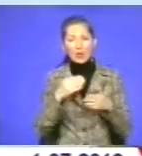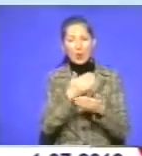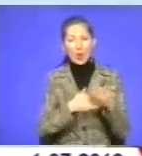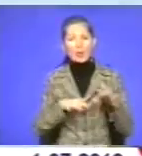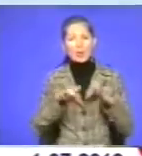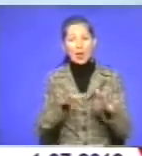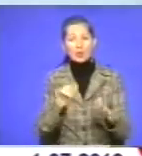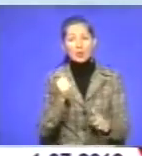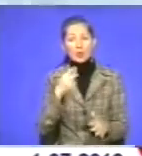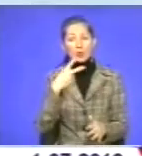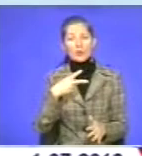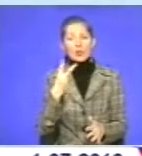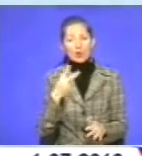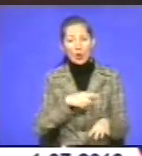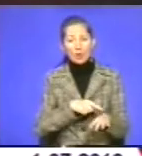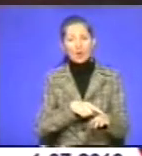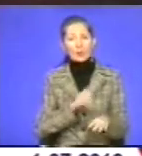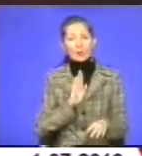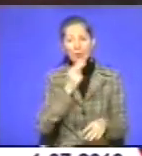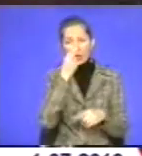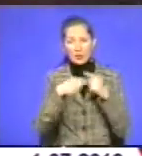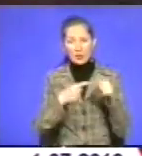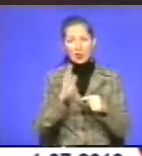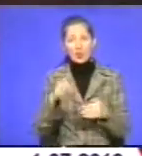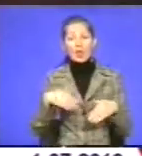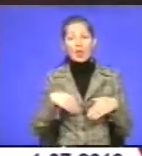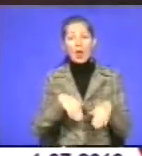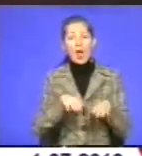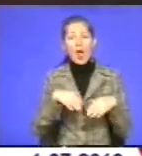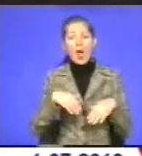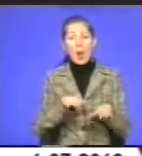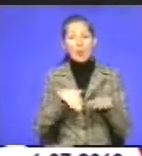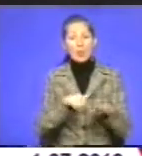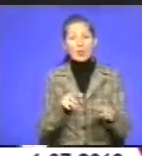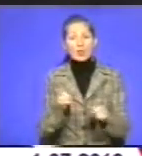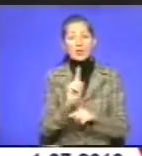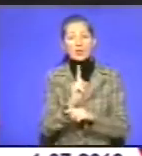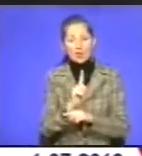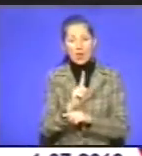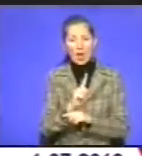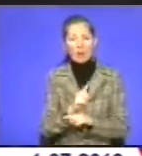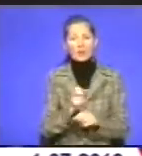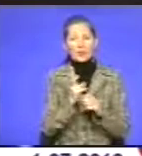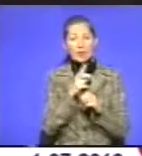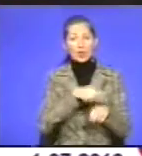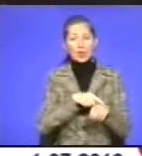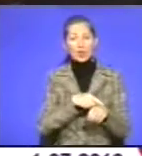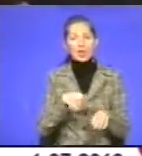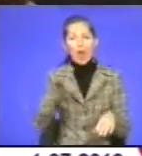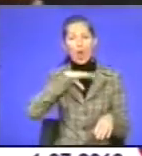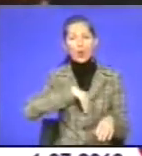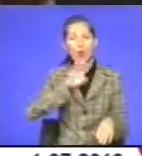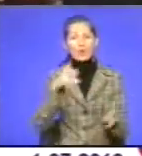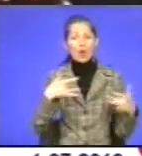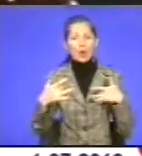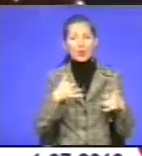суботу о 22-й традиційно відбудеться похід зі свічками. О півночі розпочнеться духовний концерт для молоді. А